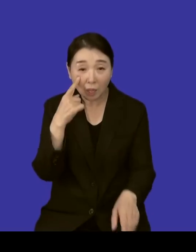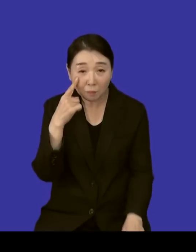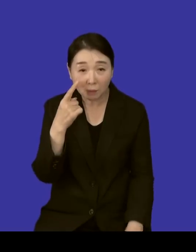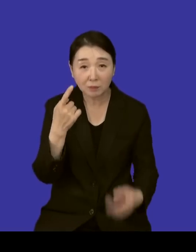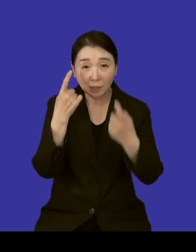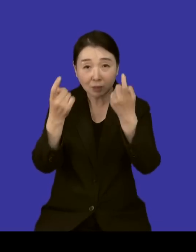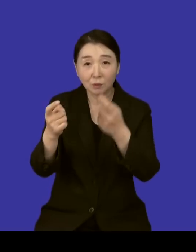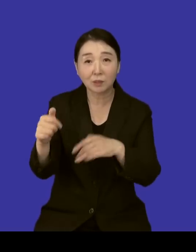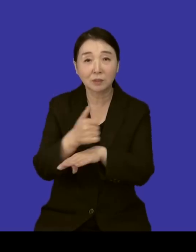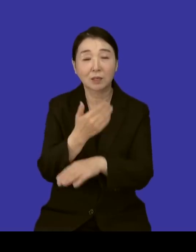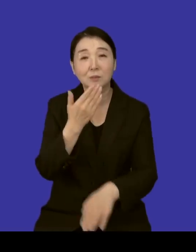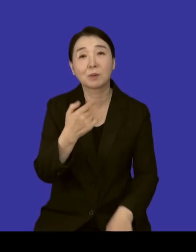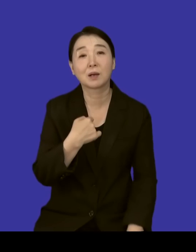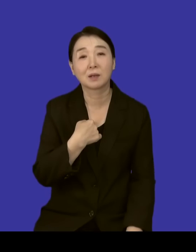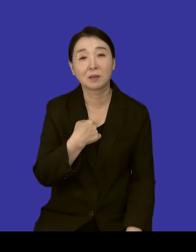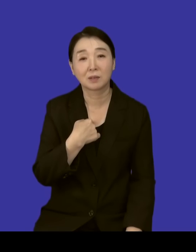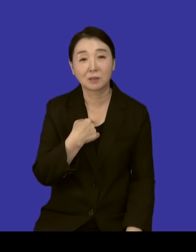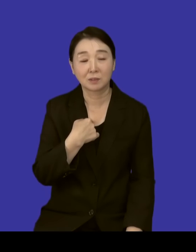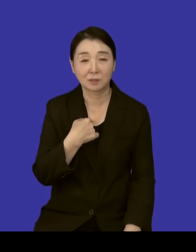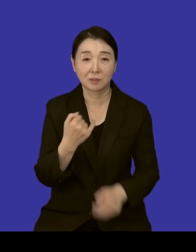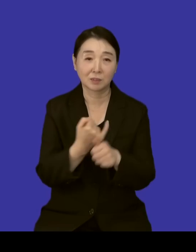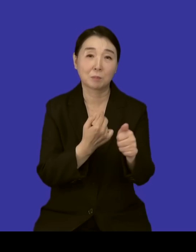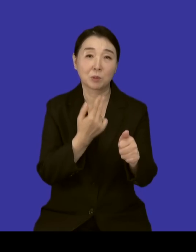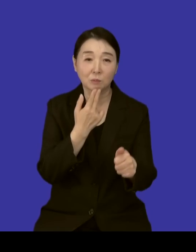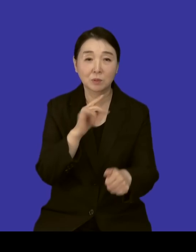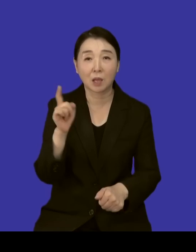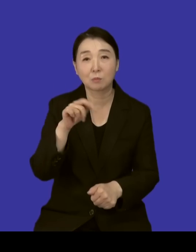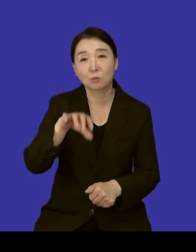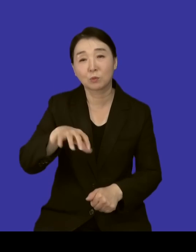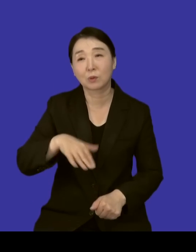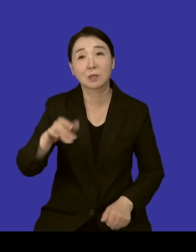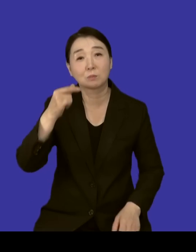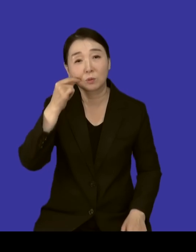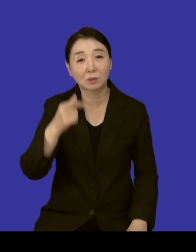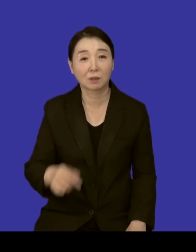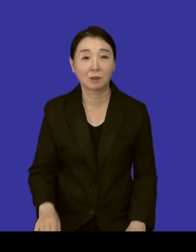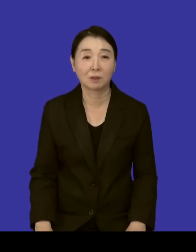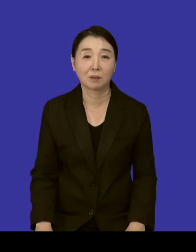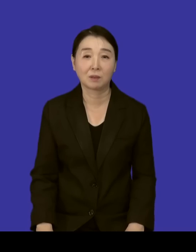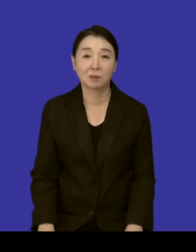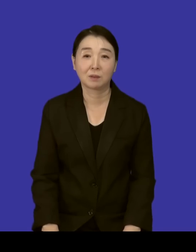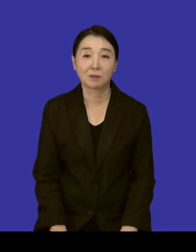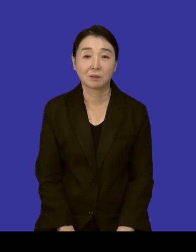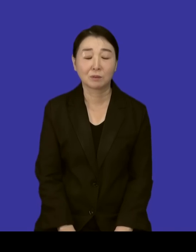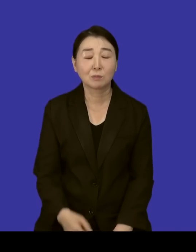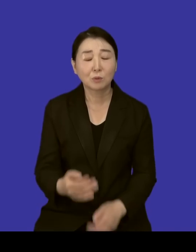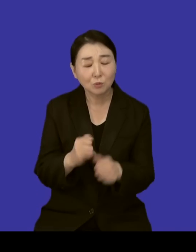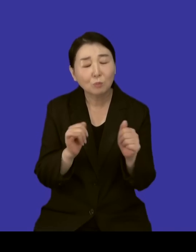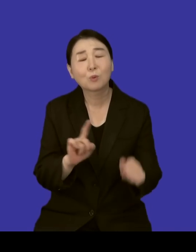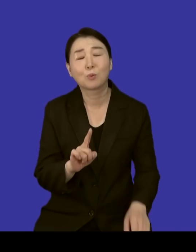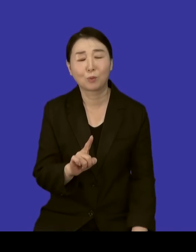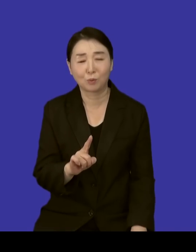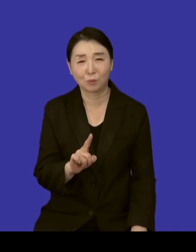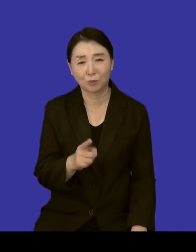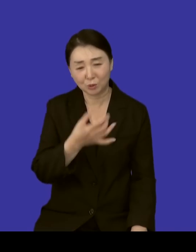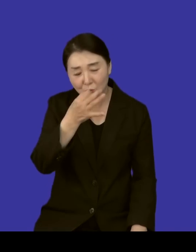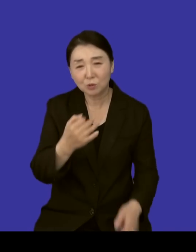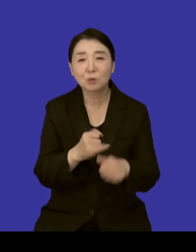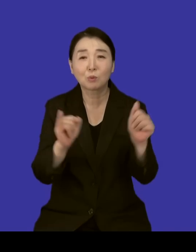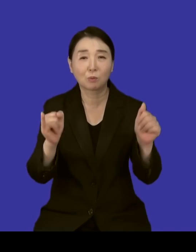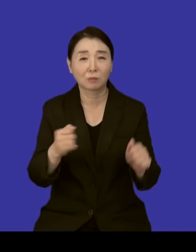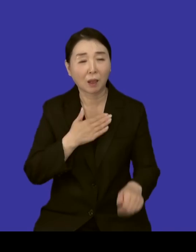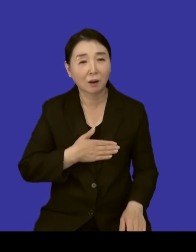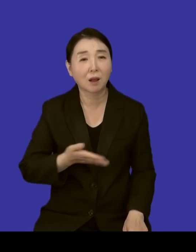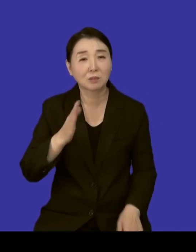다니고 다 다닐 수 있는데 남편이 없으면 아무데도 못 가는 거예요. 근데 오죽하면 하겠어요. 네. 네, 그런 걸 그렇죠. 알지만